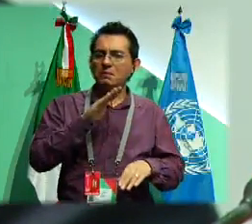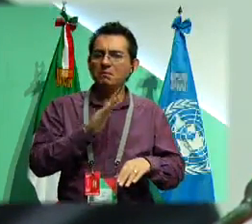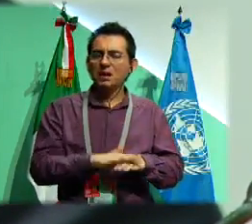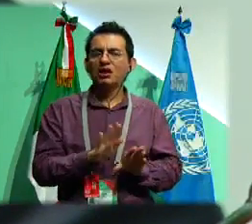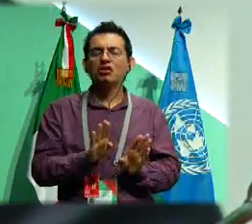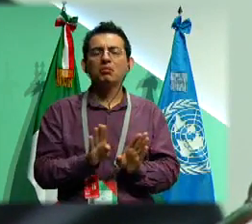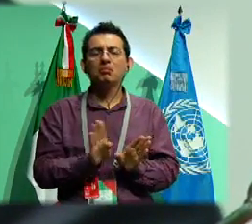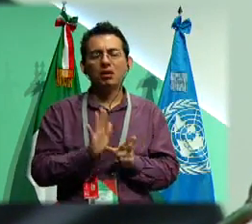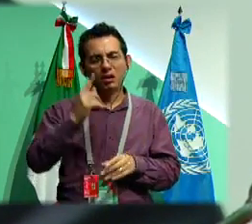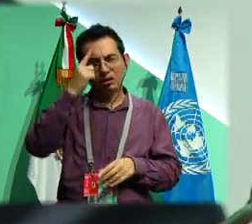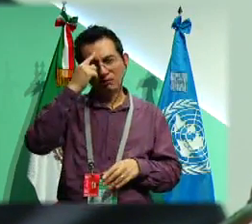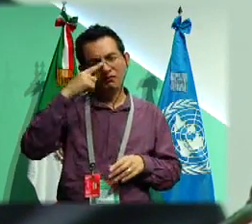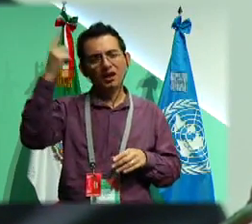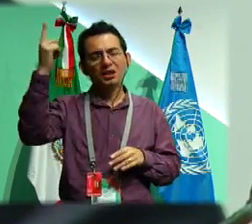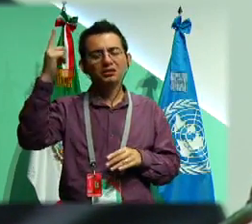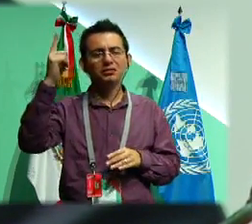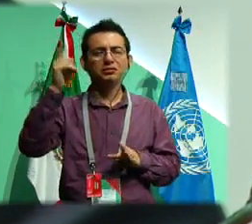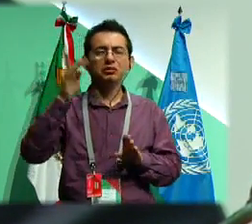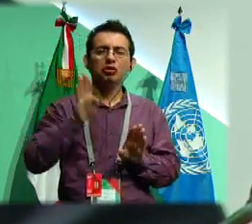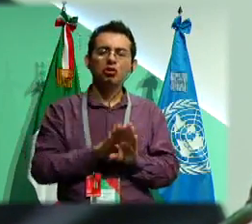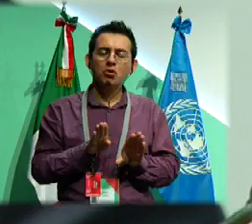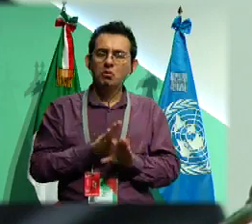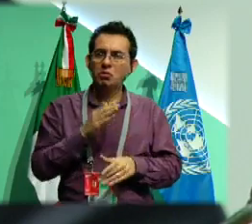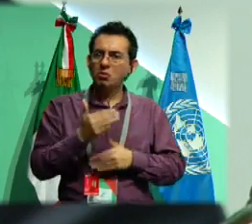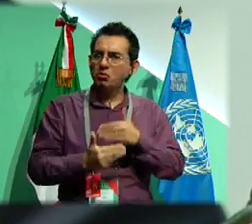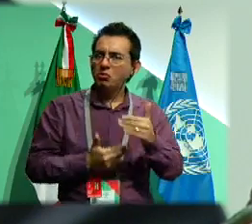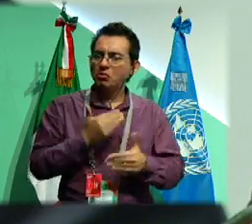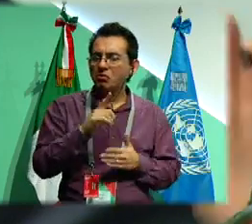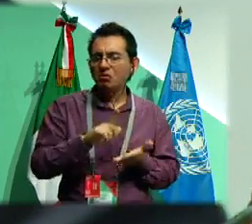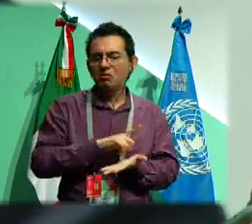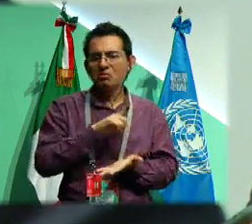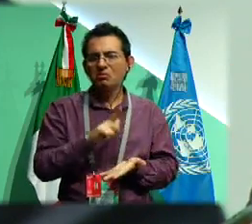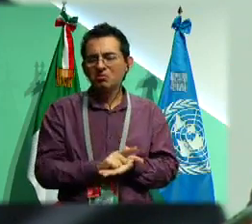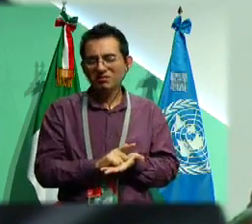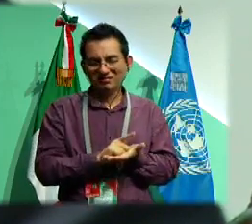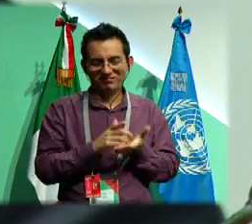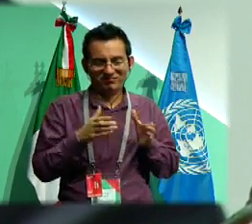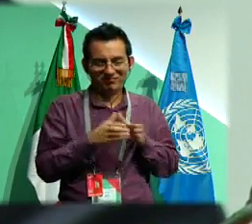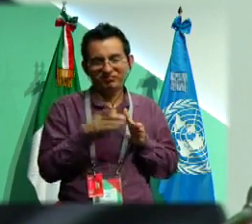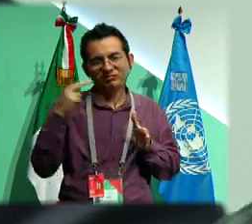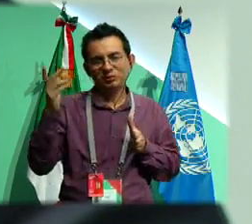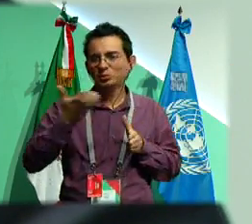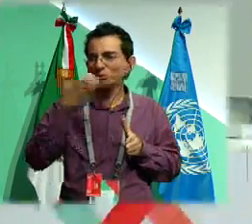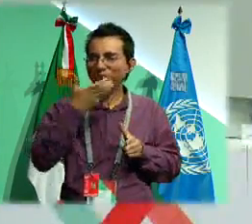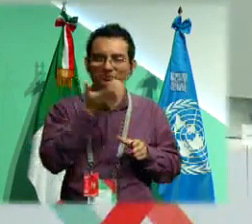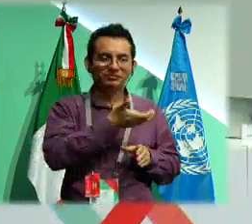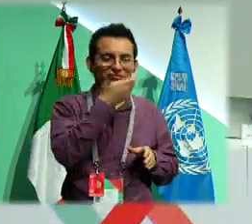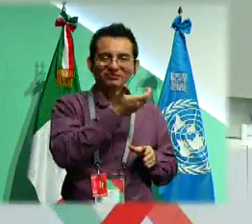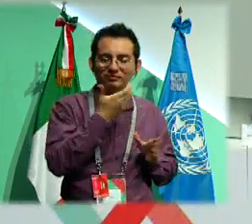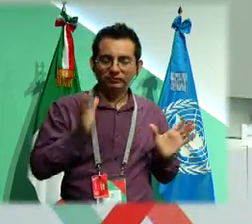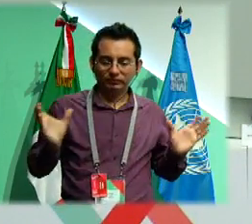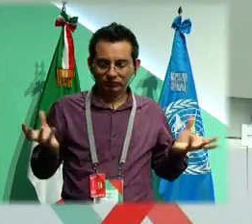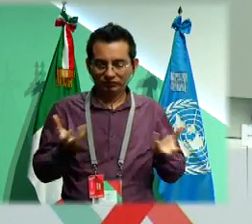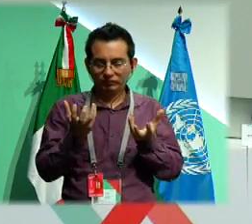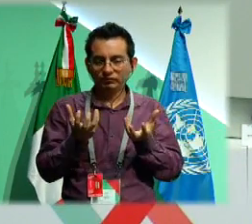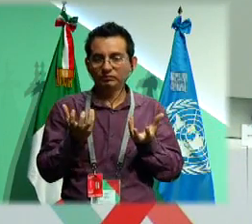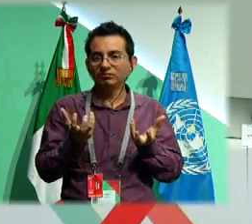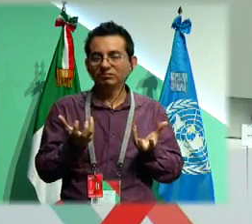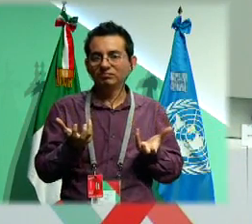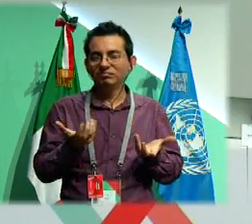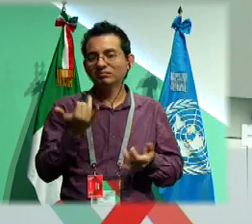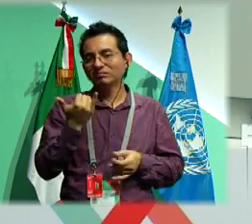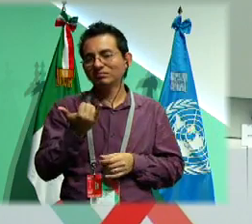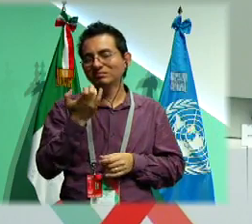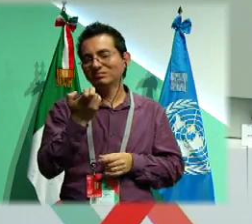Bien sûr, il faut que les deux pays permettent cet accord. Je vous remercie. Donc rien n'empêche